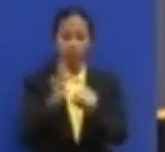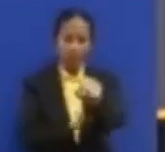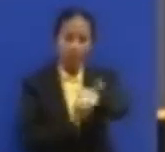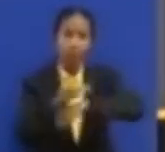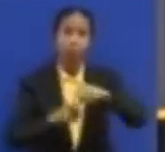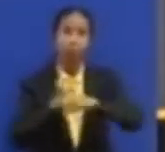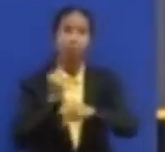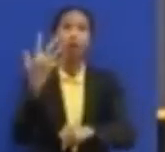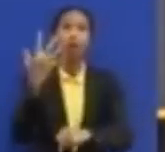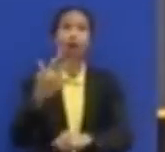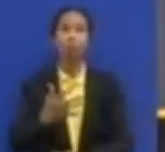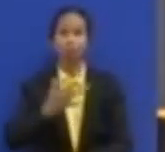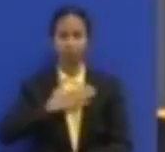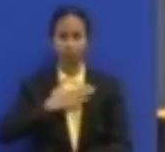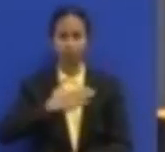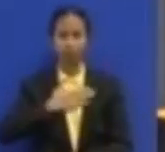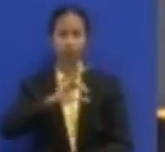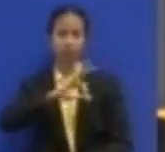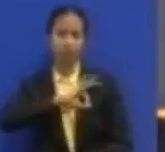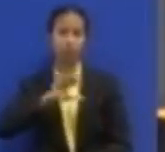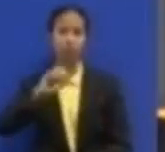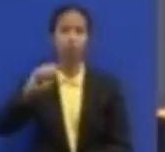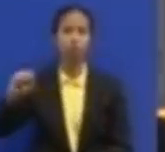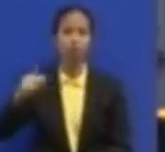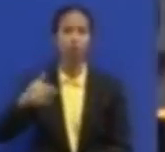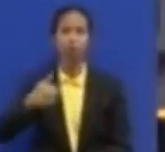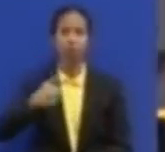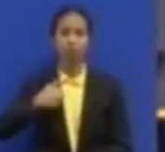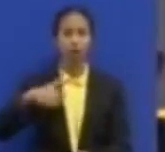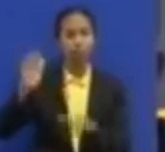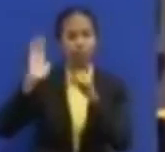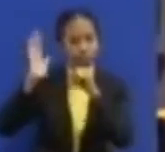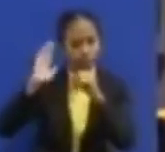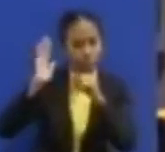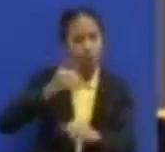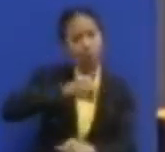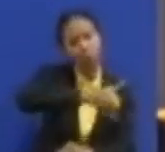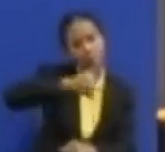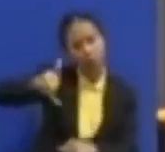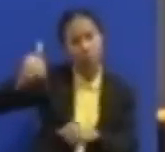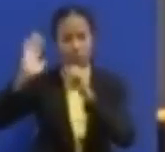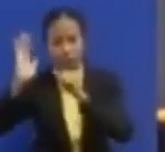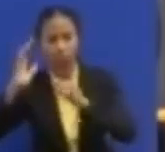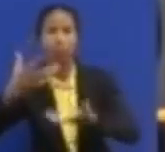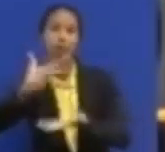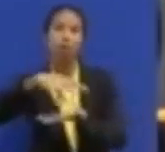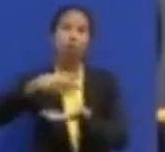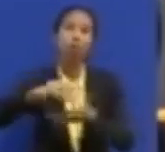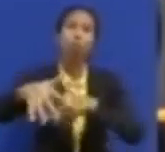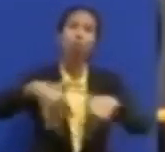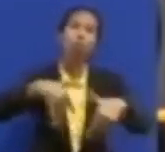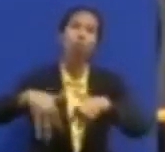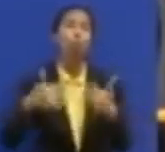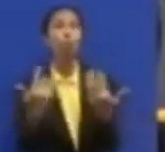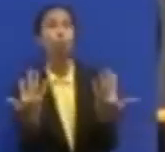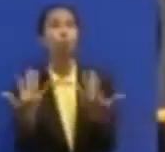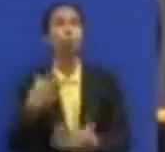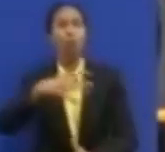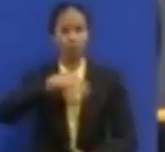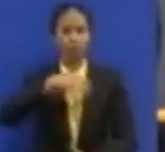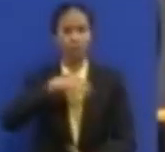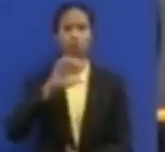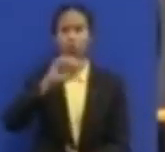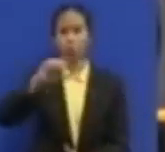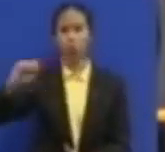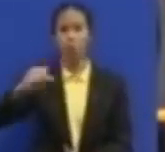เป็นสมาชิกสภาผู้แทนราษฎรนะครับไปหาเสียงของประชาชนเนี่ยนะครับประชาชนรอคอยที่จะมีตัวแทนของตัวเองเ